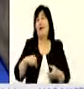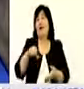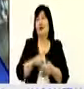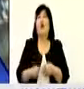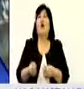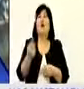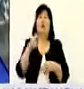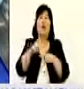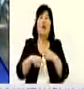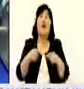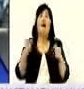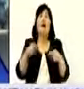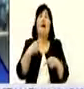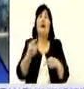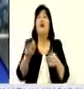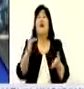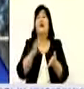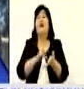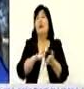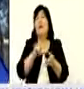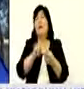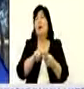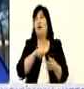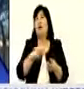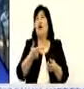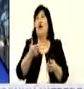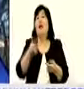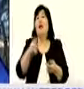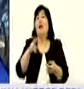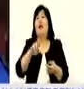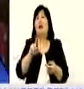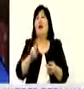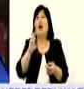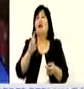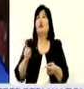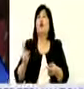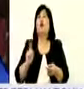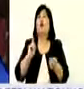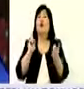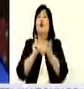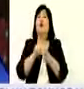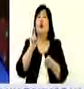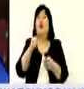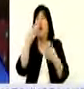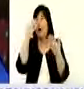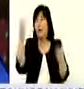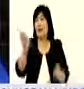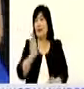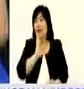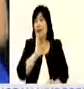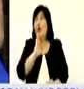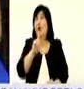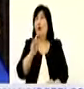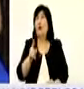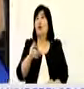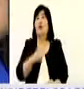тудырған әлек. Дәлірек айтсақ, телеграм арқылы өзін ләзет деп таныстырып, Қасымның күтіп алуын талап еткен белгісіз бикеш Зәурештің